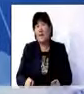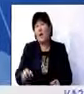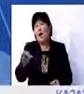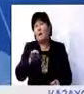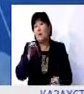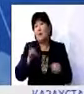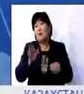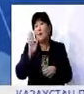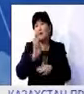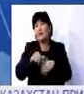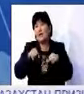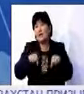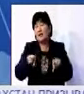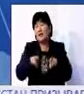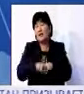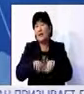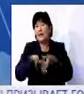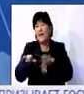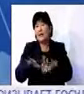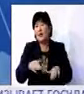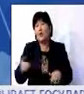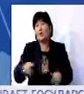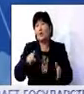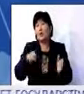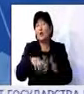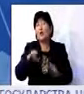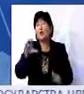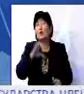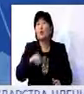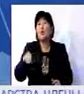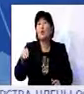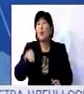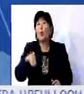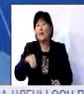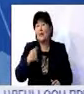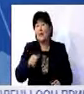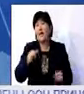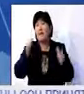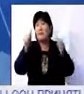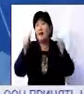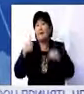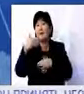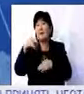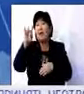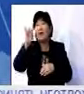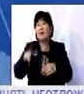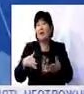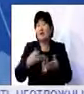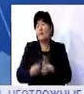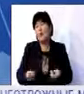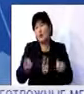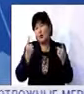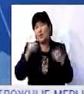Областной суд вынес решение по резонансному делу. Житель города Султан Тумашинов, который повесил флаг на окне, выплатит крупный